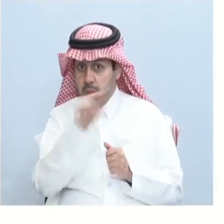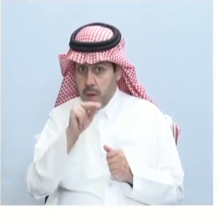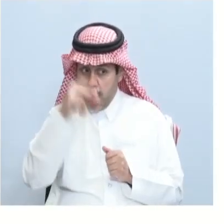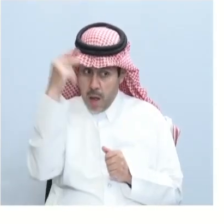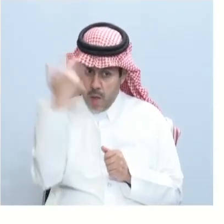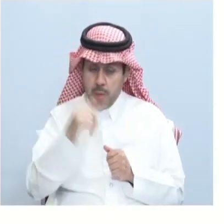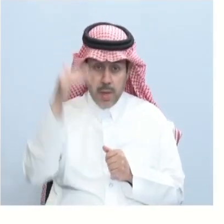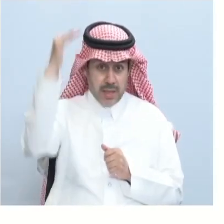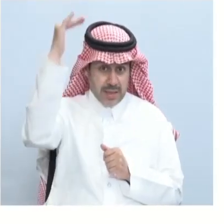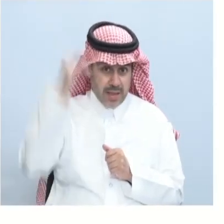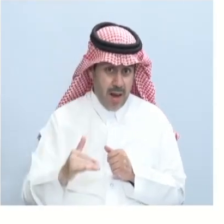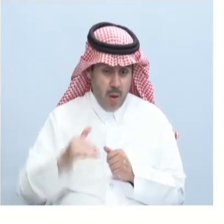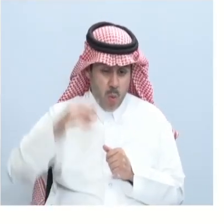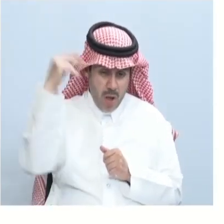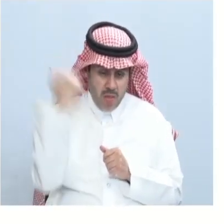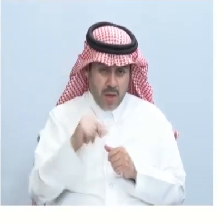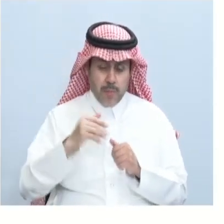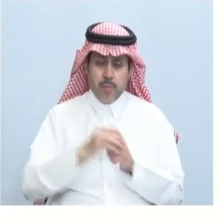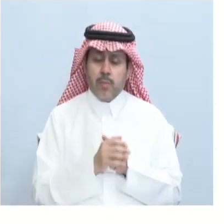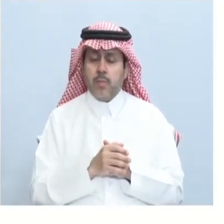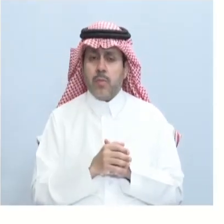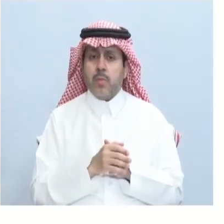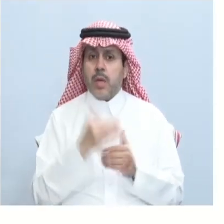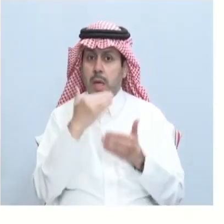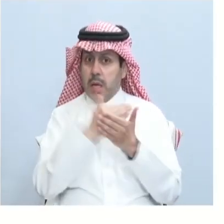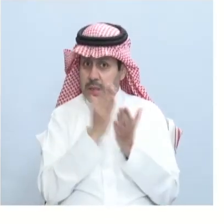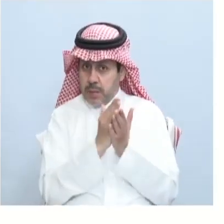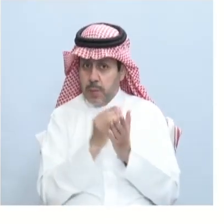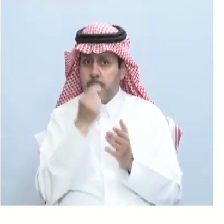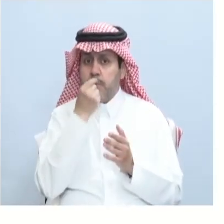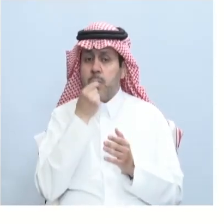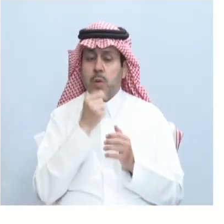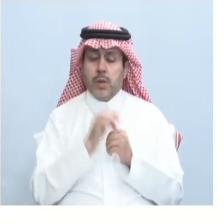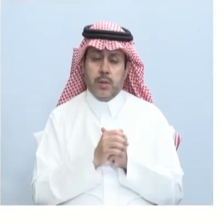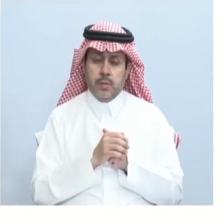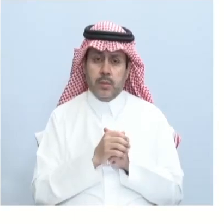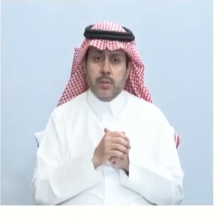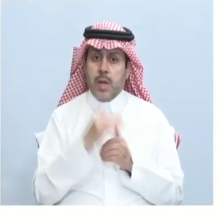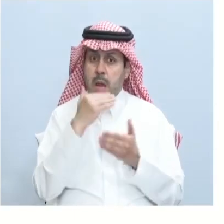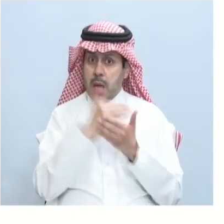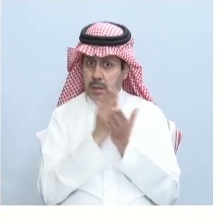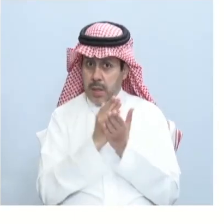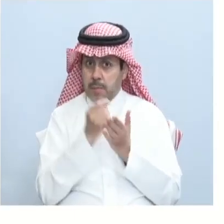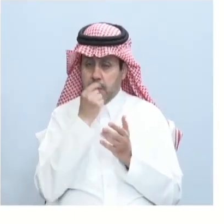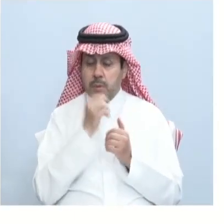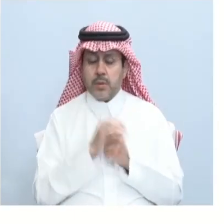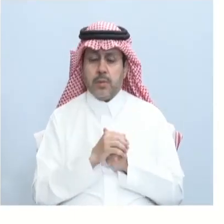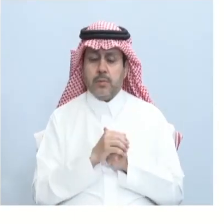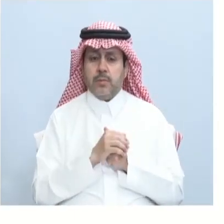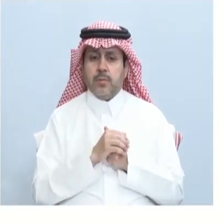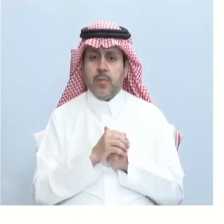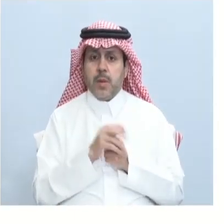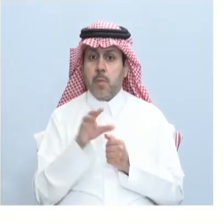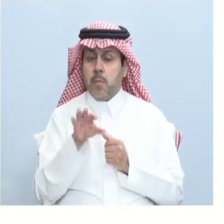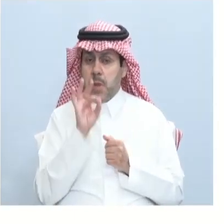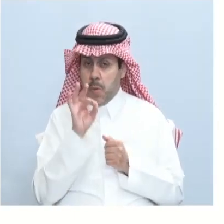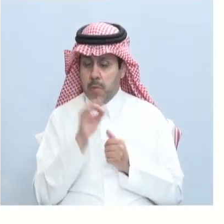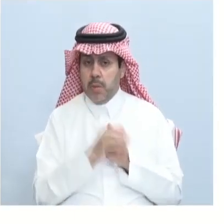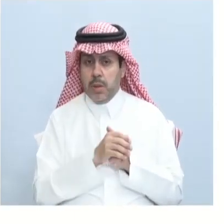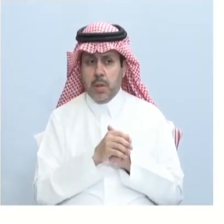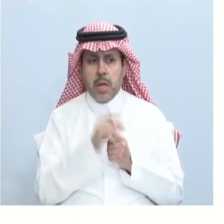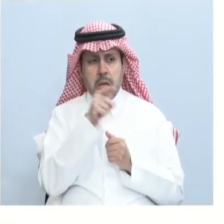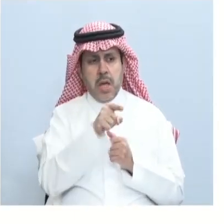الذي انزله الله على الذين قسموا القران فجعلوه اقساما واجزاء فمنهم من يقول